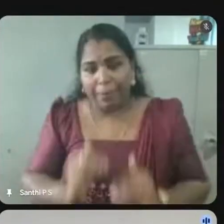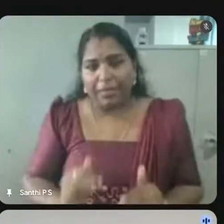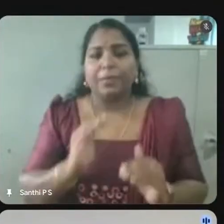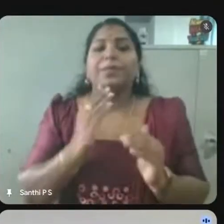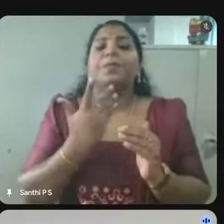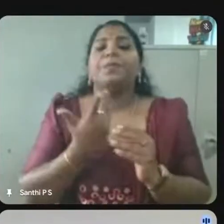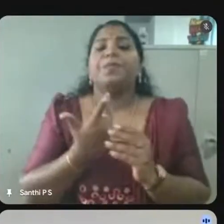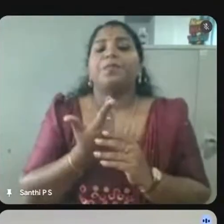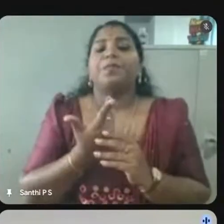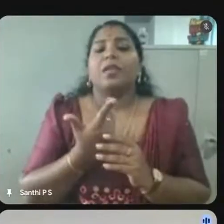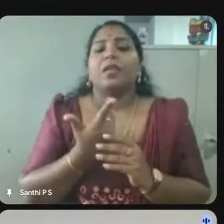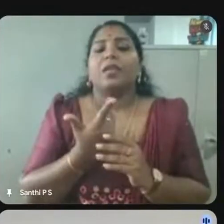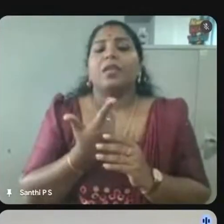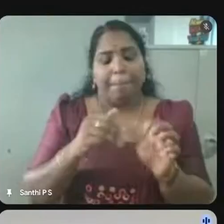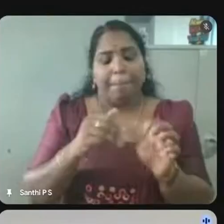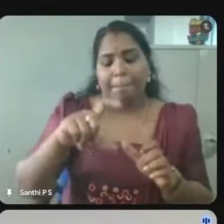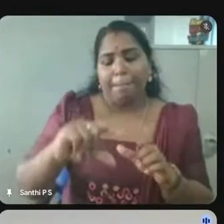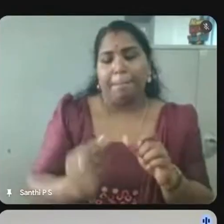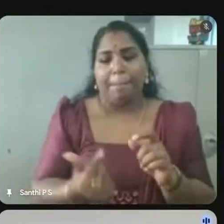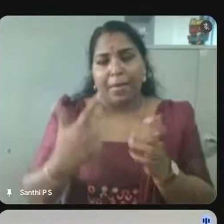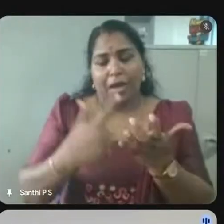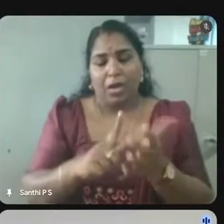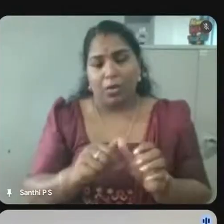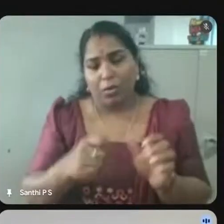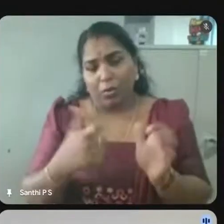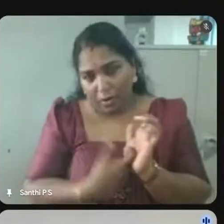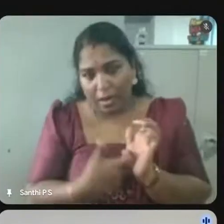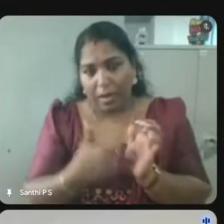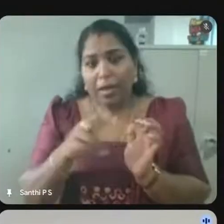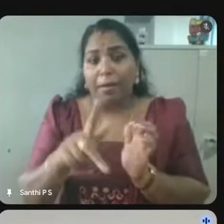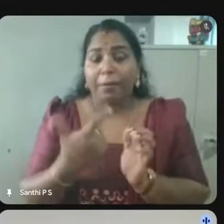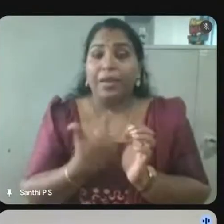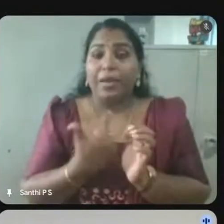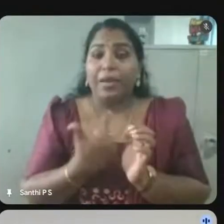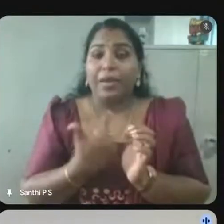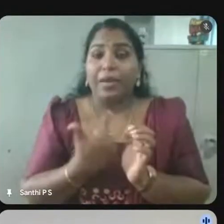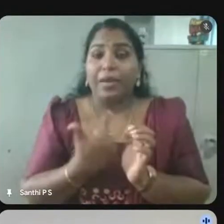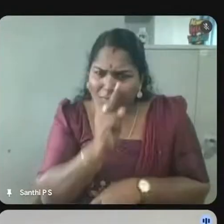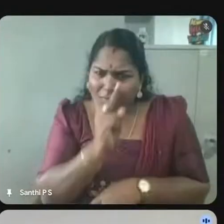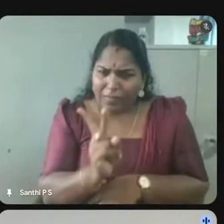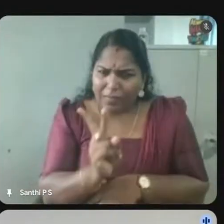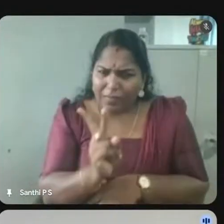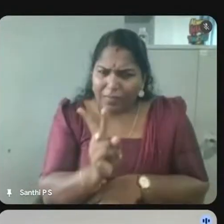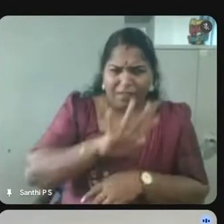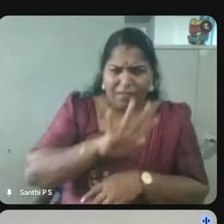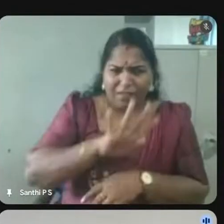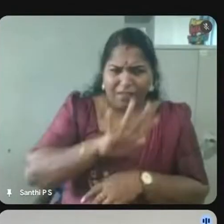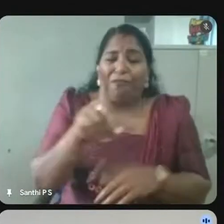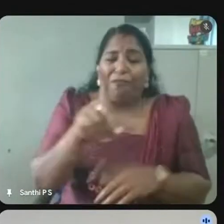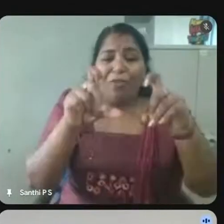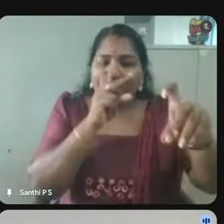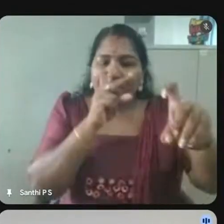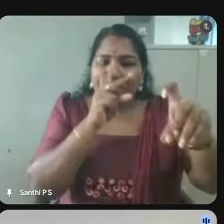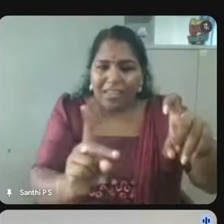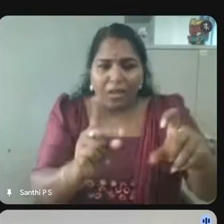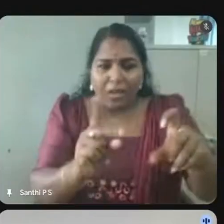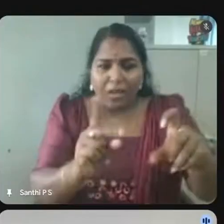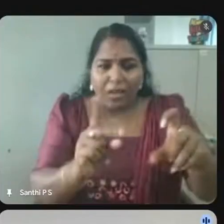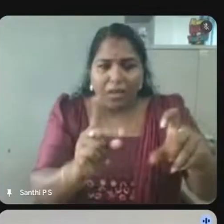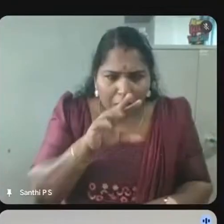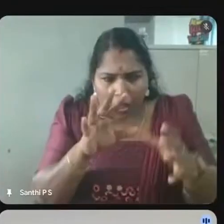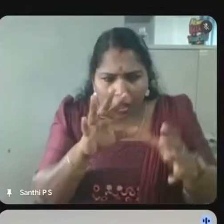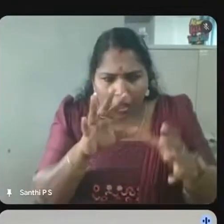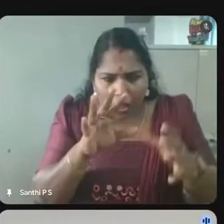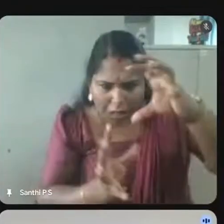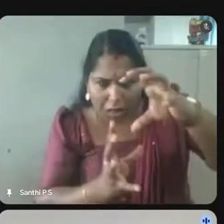ആയിട്ടും കുട്ടികൾക്കും ഒക്കെ വരും. ഇതിന്റെ താഴെ കൊടുത്തിട്ടുള്ള ആ ഡിസ്റ്റോർട്ടഡ് ആയിട്ടുള്ള ഇമേജ് അല്ലെങ്കിൽ സെൻട്രൽ വിഷൻ ബ്ലർഡ് ആയിട്ടുള്ള ഇമേജ് ആണ് കിട്ടുന്നത്. ഇതിനു വേണ്ടി നമുക്ക്